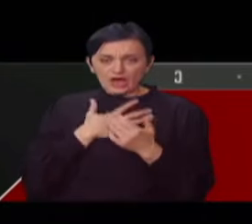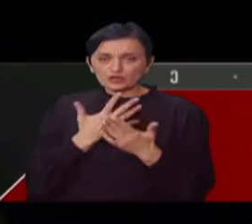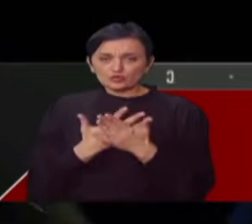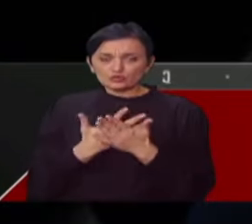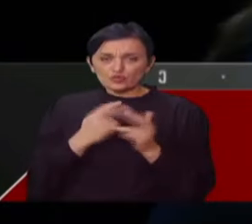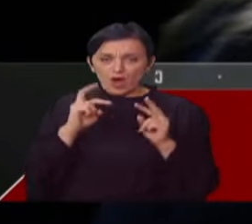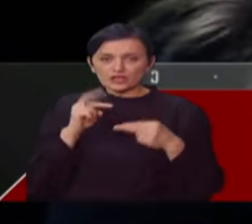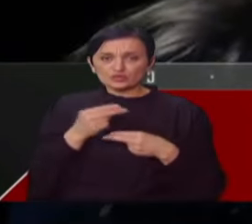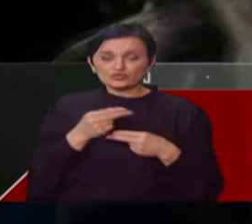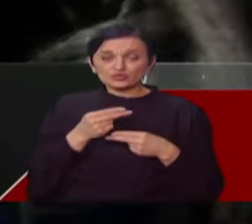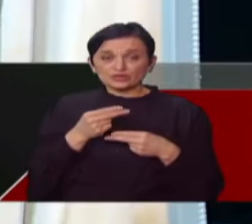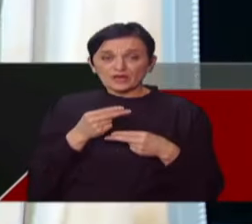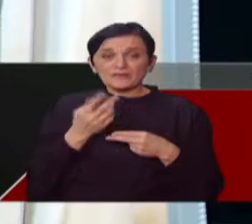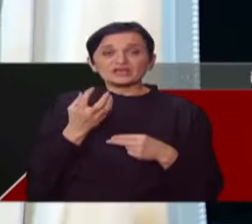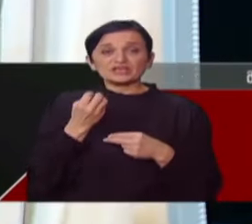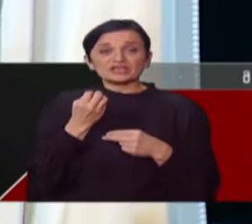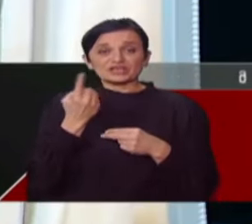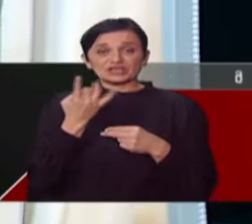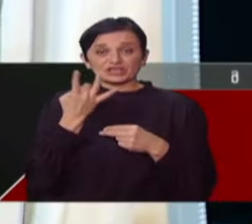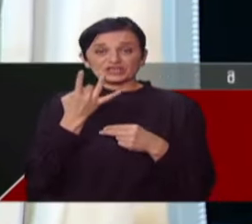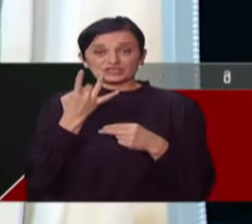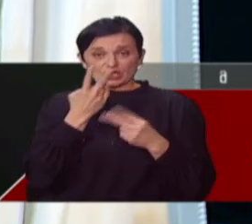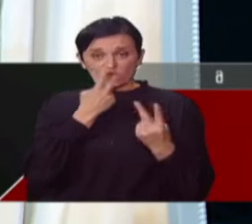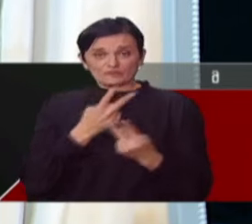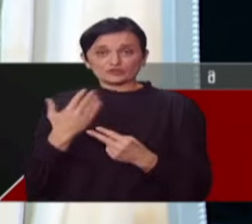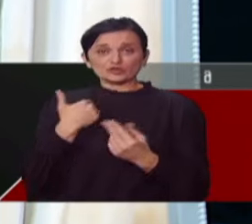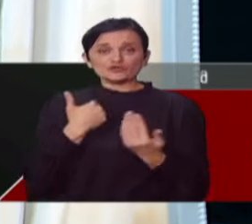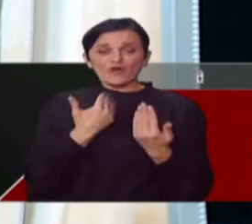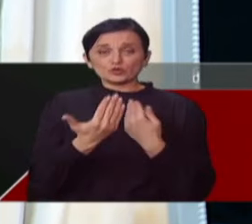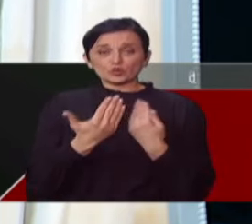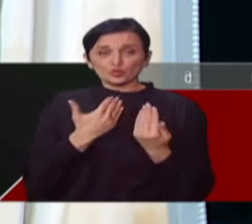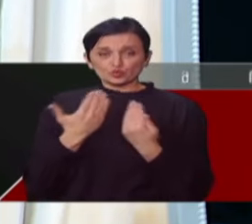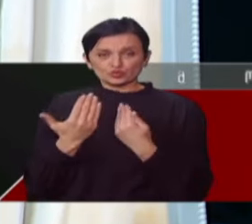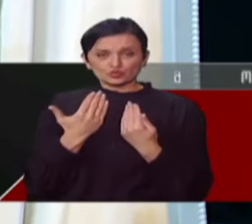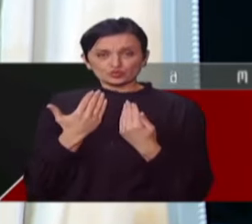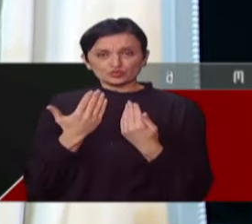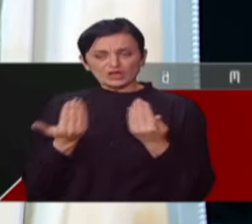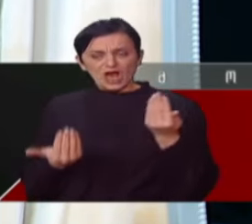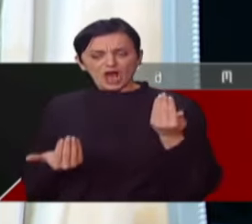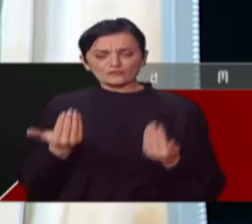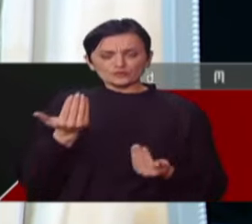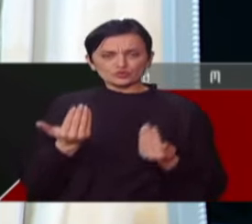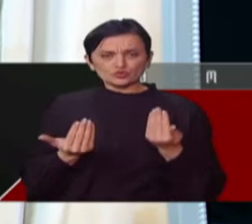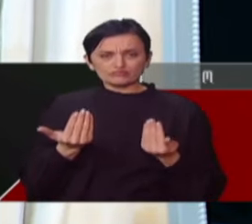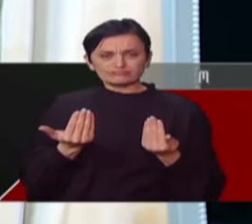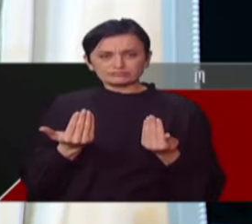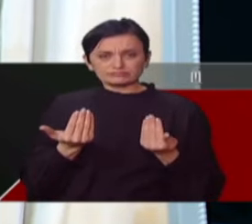es tema rom kidev ertkhal gadavavlot tvali chvens urtiertobebs avtson davtsonot ramdenat